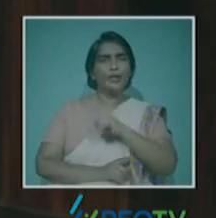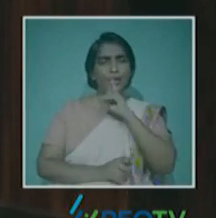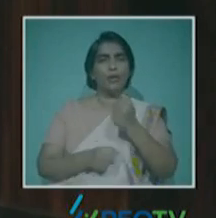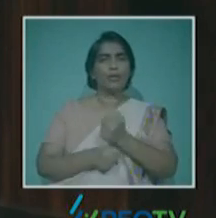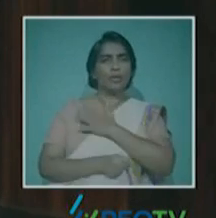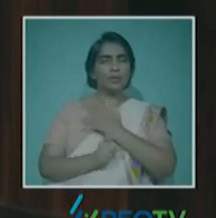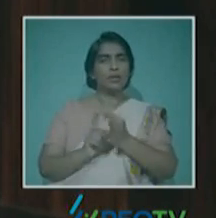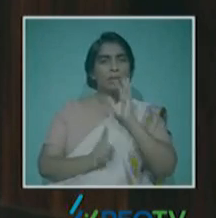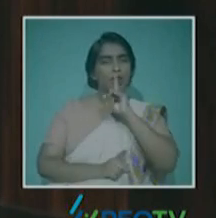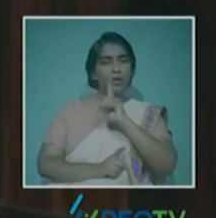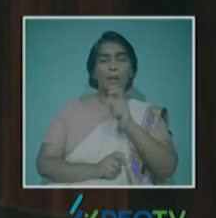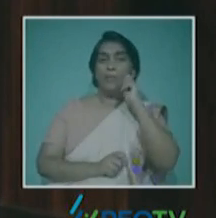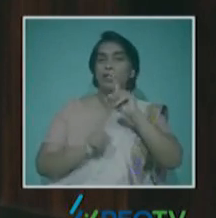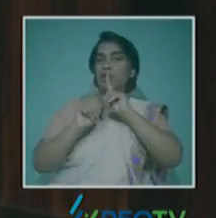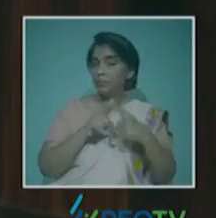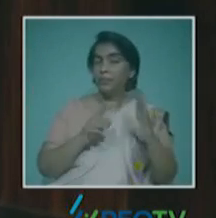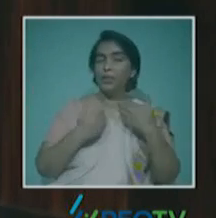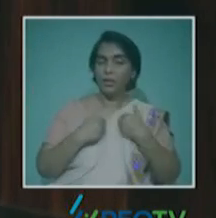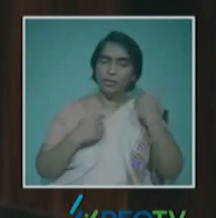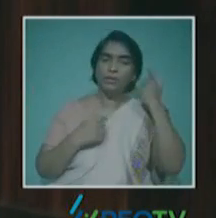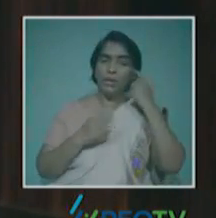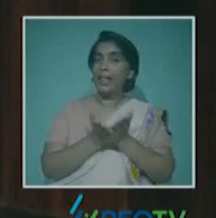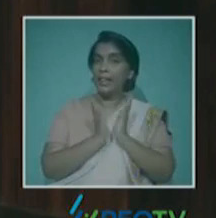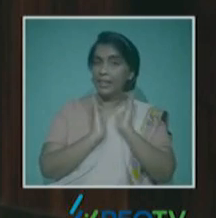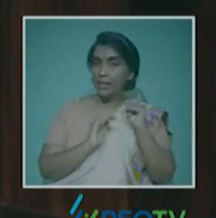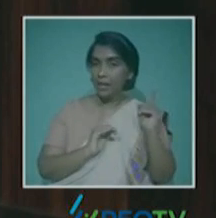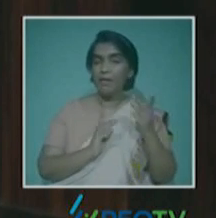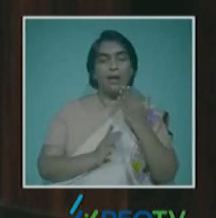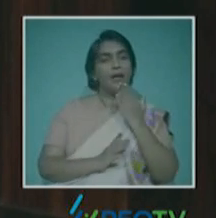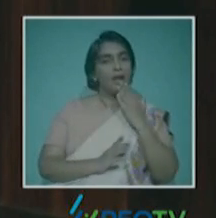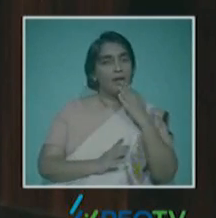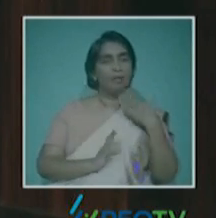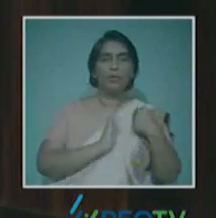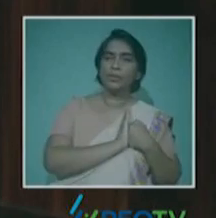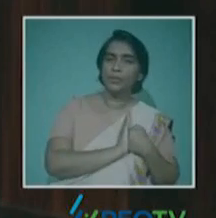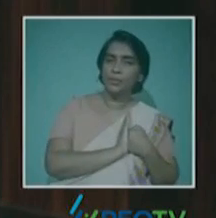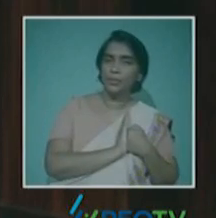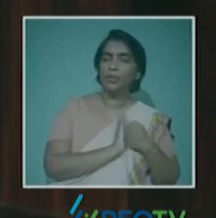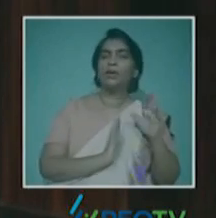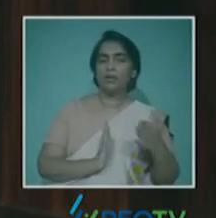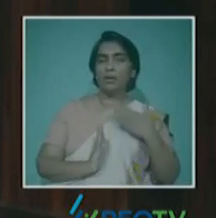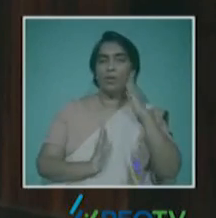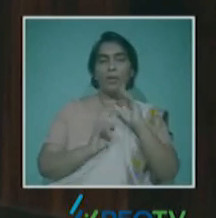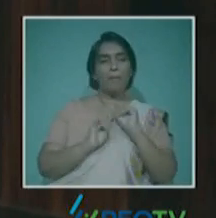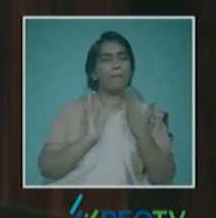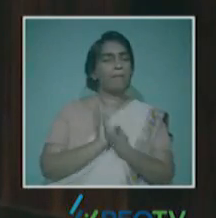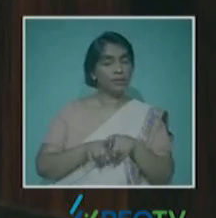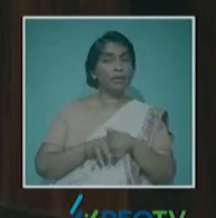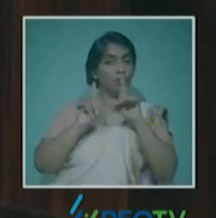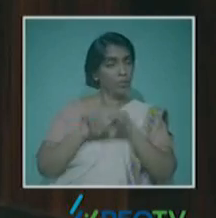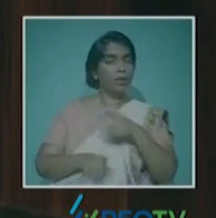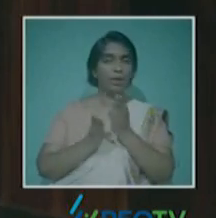ගෝඨාභය රාජපක්ෂ මැතිතුමා ජනතාවට ඒක පැහැදිලි කරෙත් නැහැ. අපි ඉන්දියාවට සහ ඇමරිකාවට ගැති වෙලා තමයි අපේ විදේශ ප්‍රතිපත්ති අපි